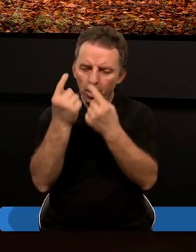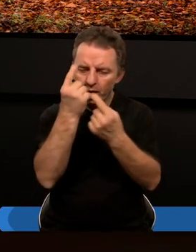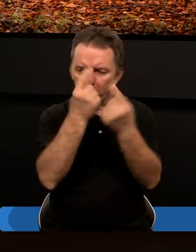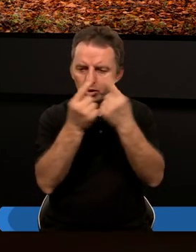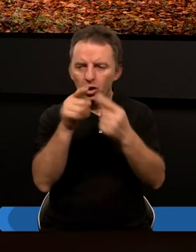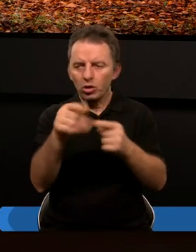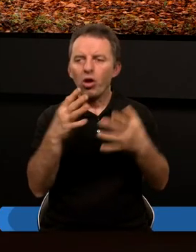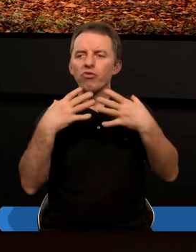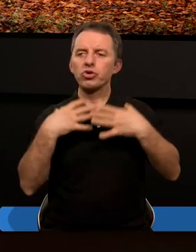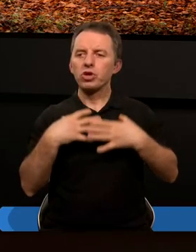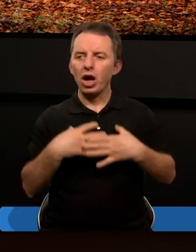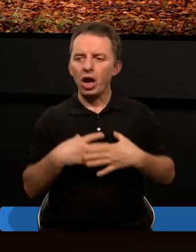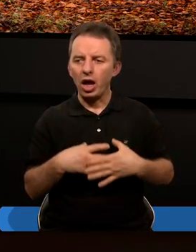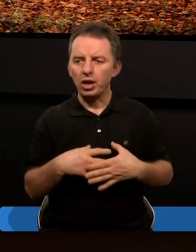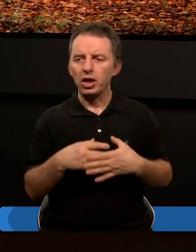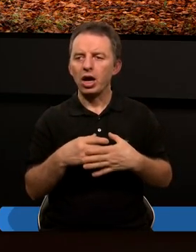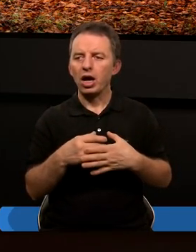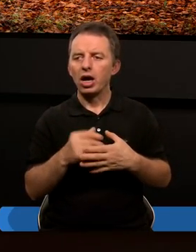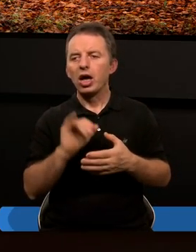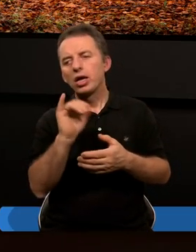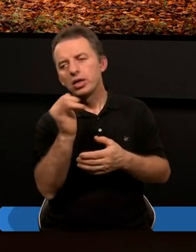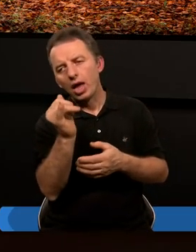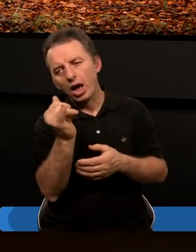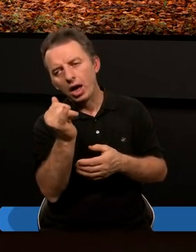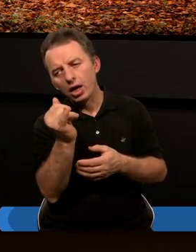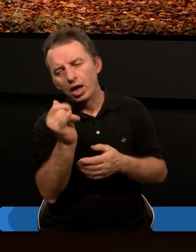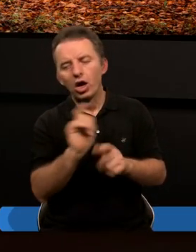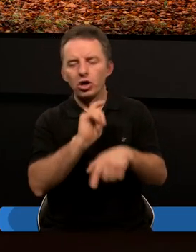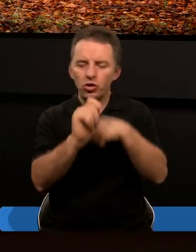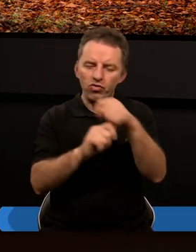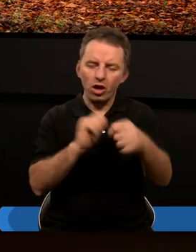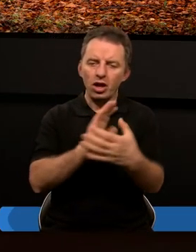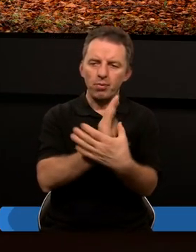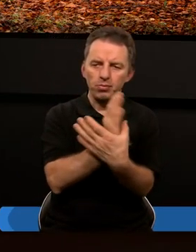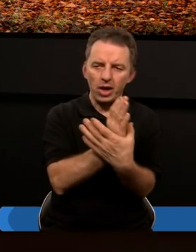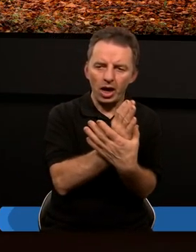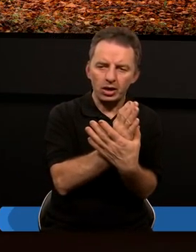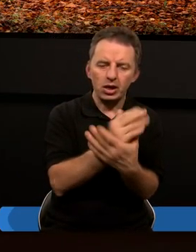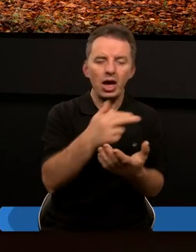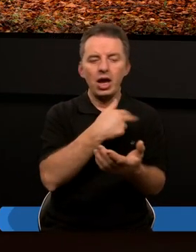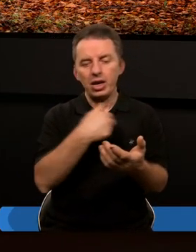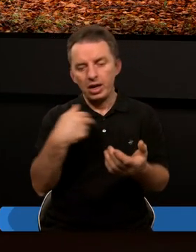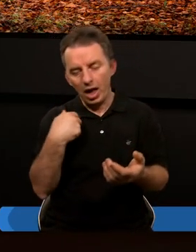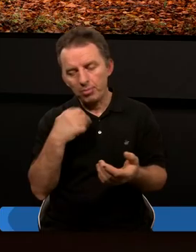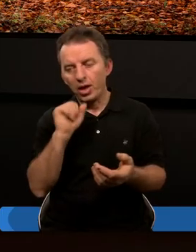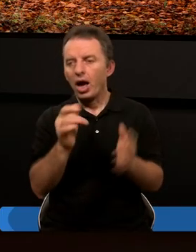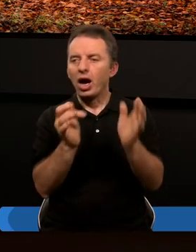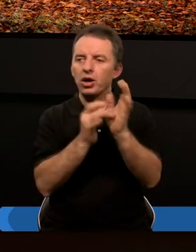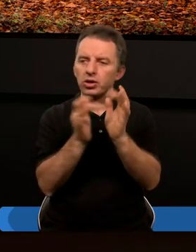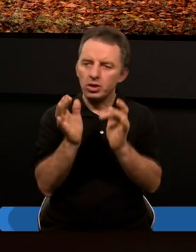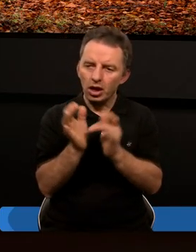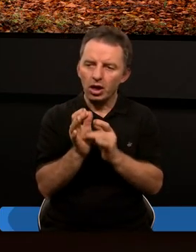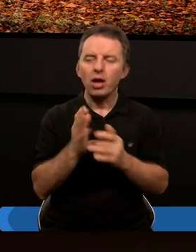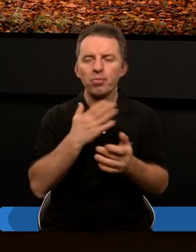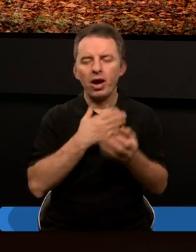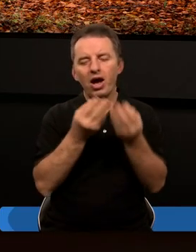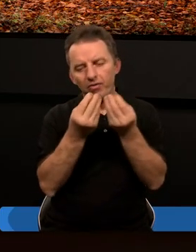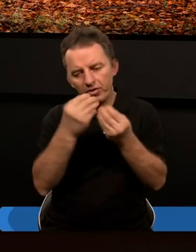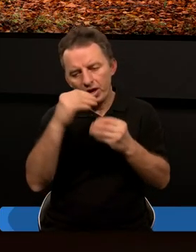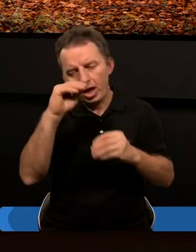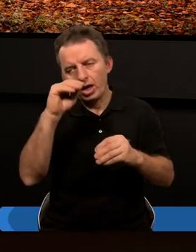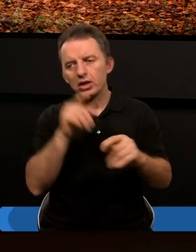stwierdzenie jakby pokazujące jakiś związek pomiędzy nami a Jezusem ma w tym miejscu bardzo wielkie znaczenie.